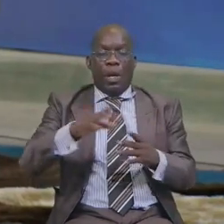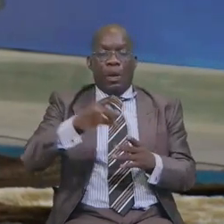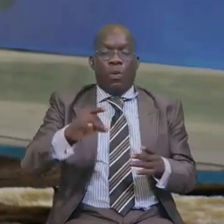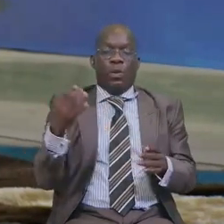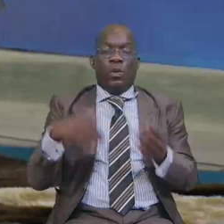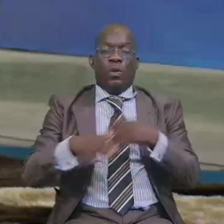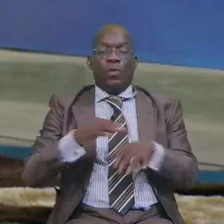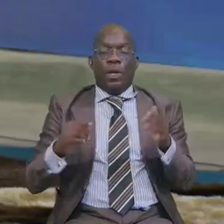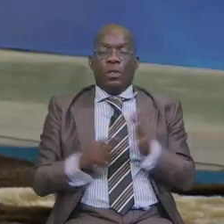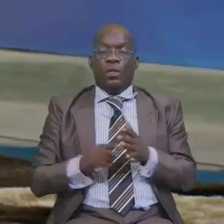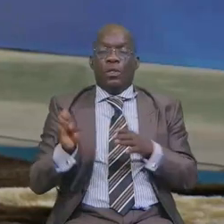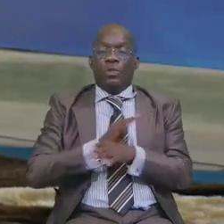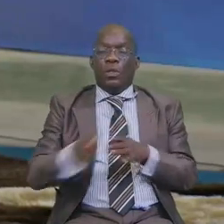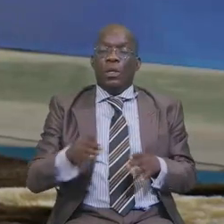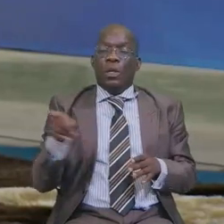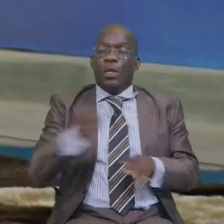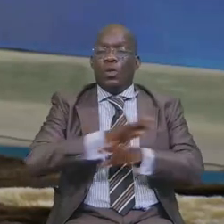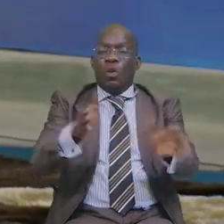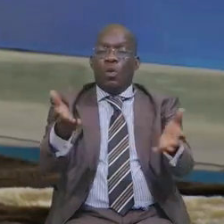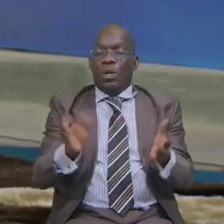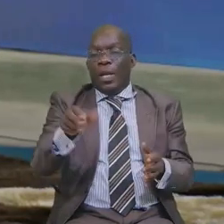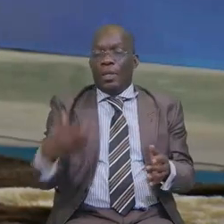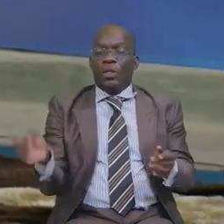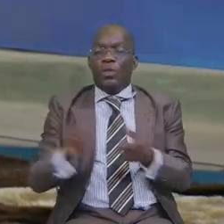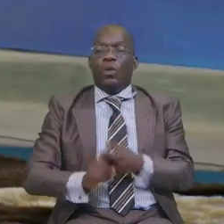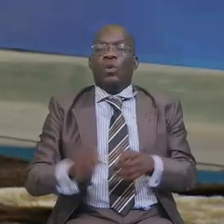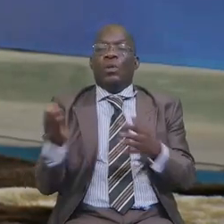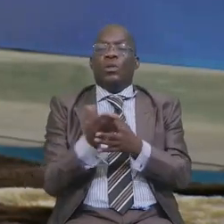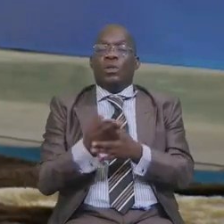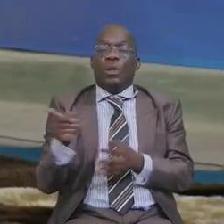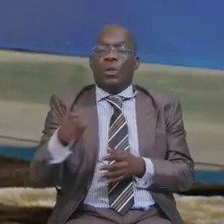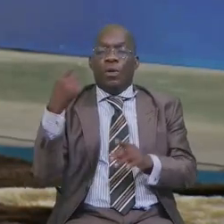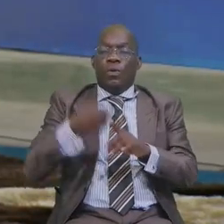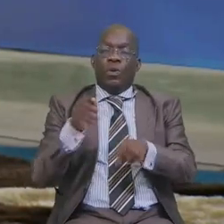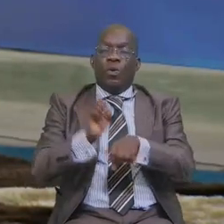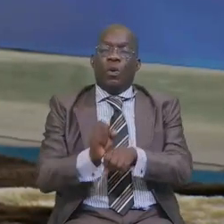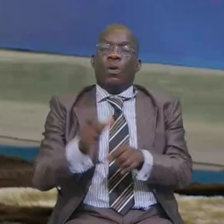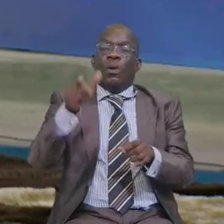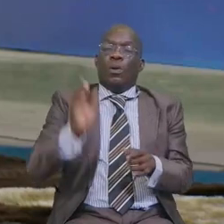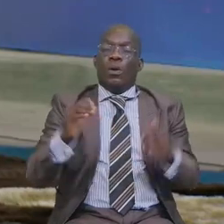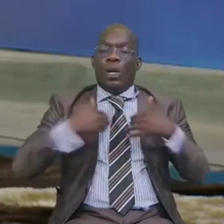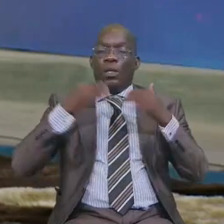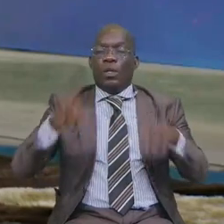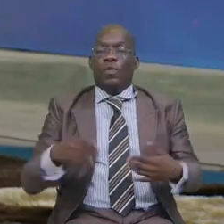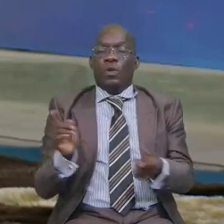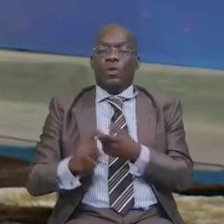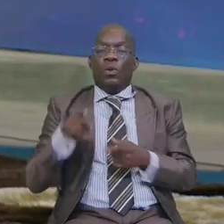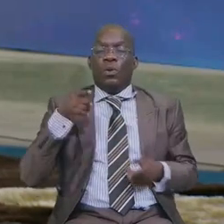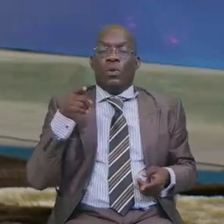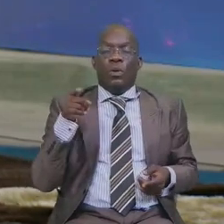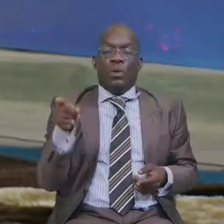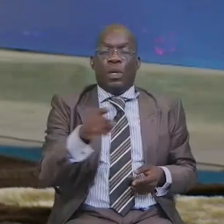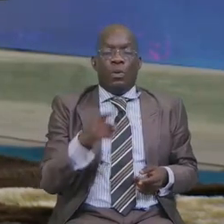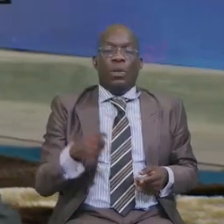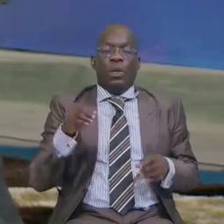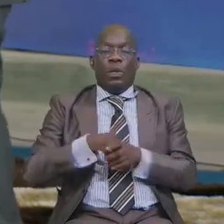les distraire de l'œuvre que Dieu les avait confiée. Voyez le verset 4 là-bas.